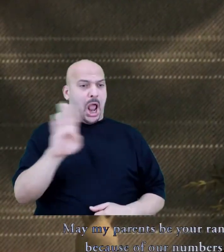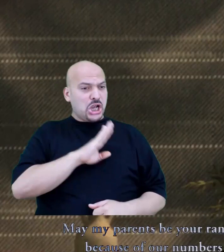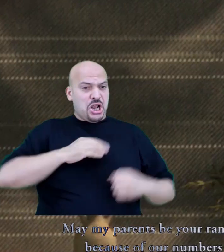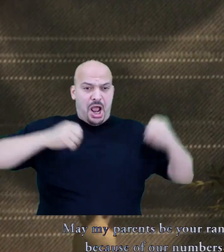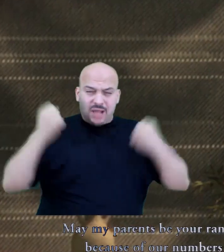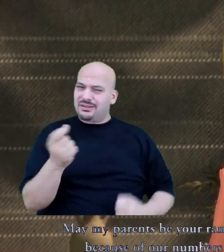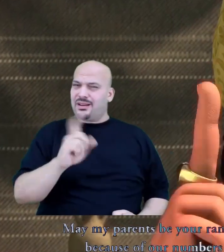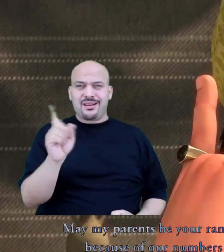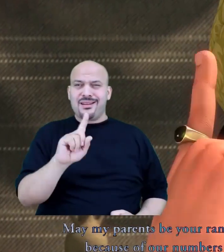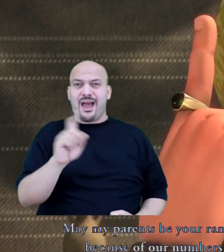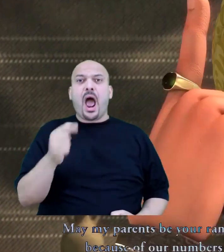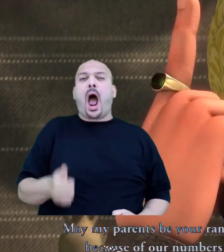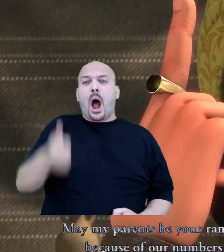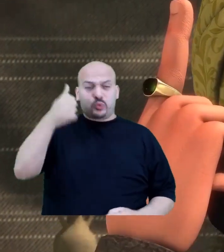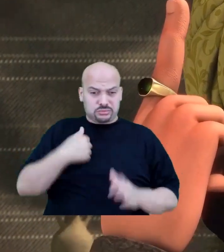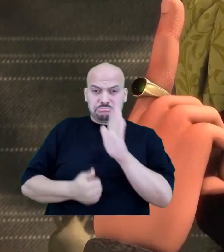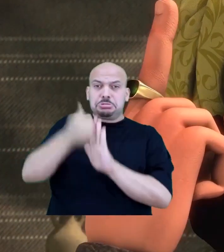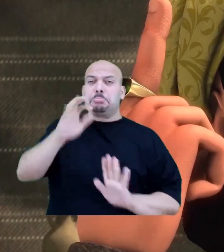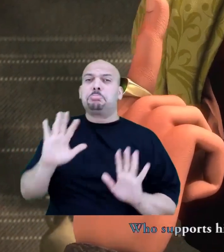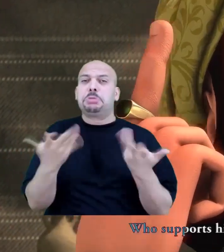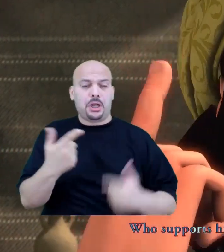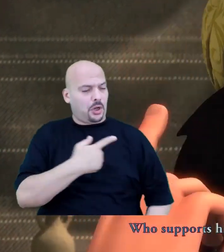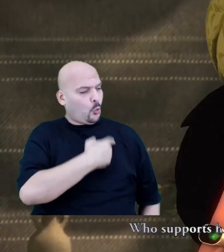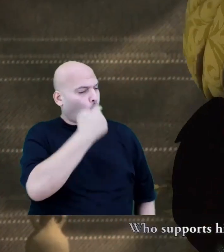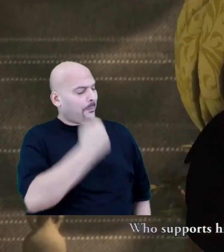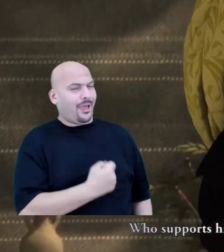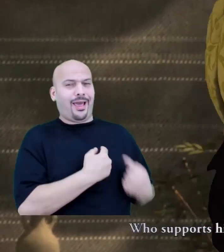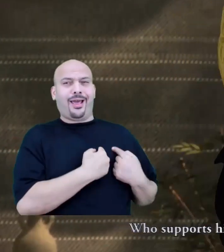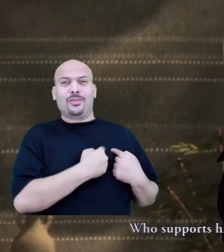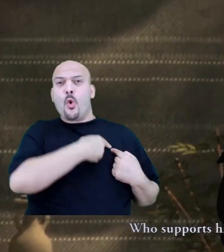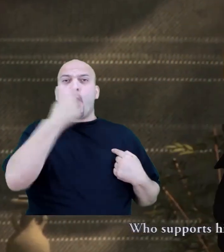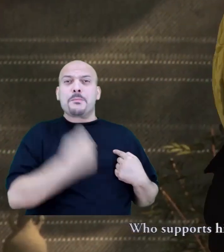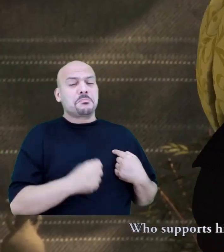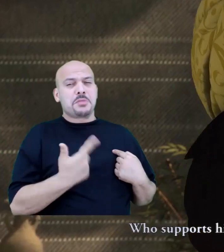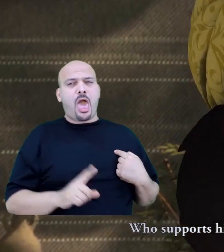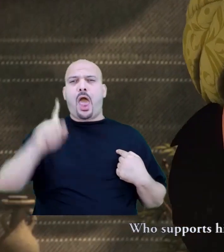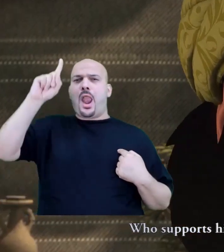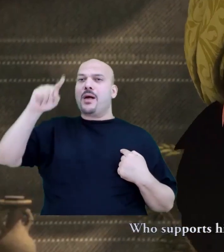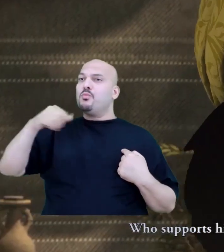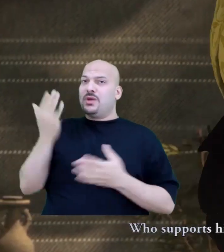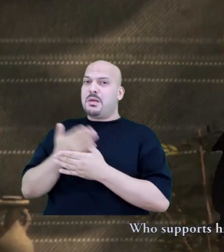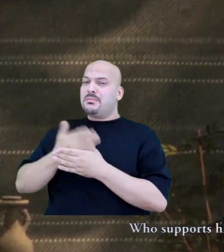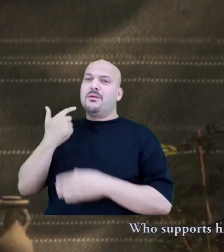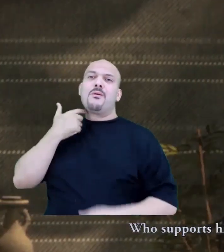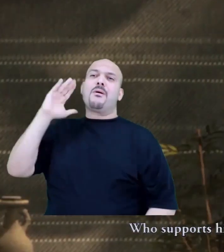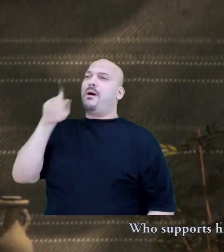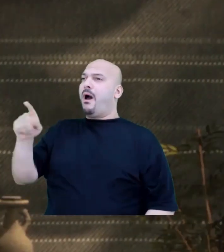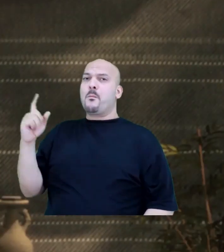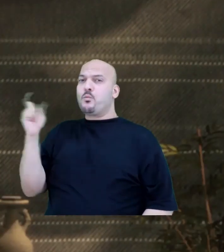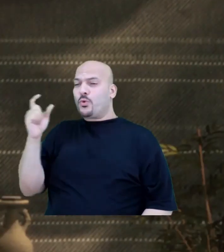وإنما بإيماننا بالله الذي ينصر رسوله ويظهر دين